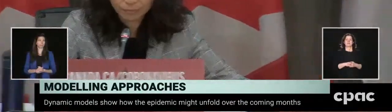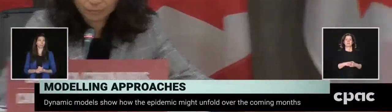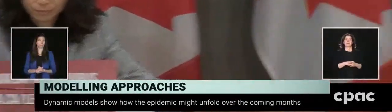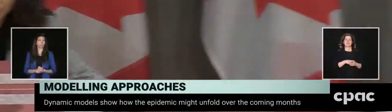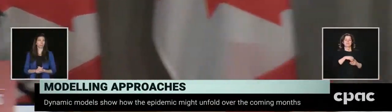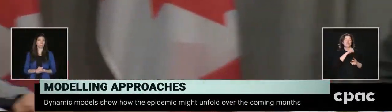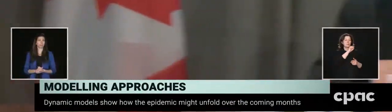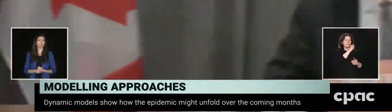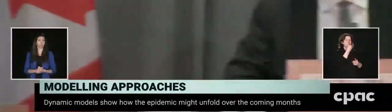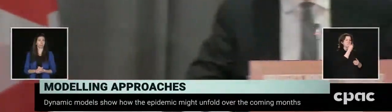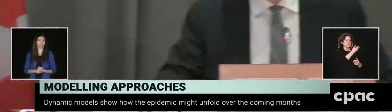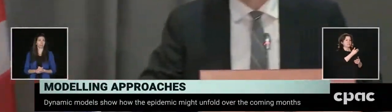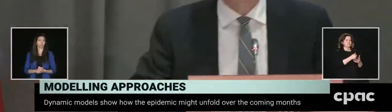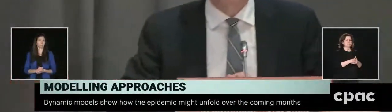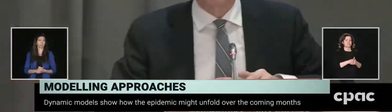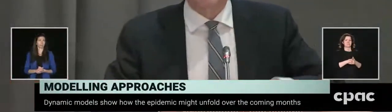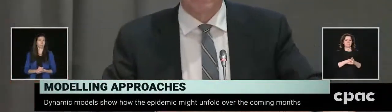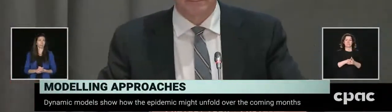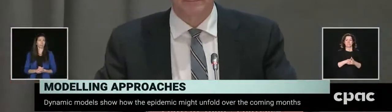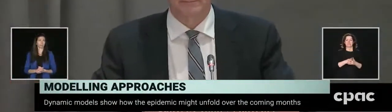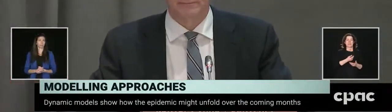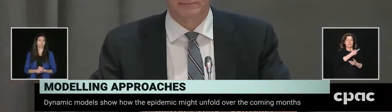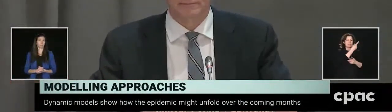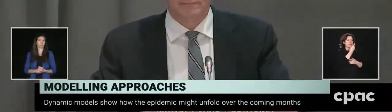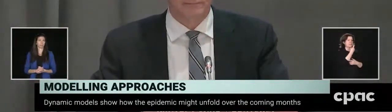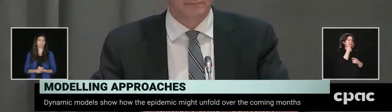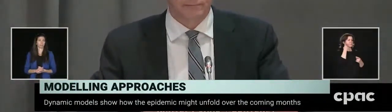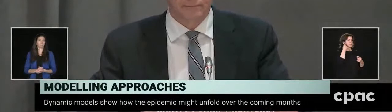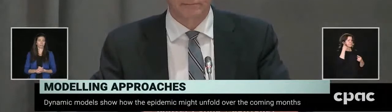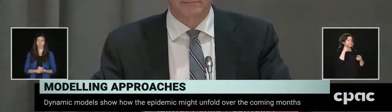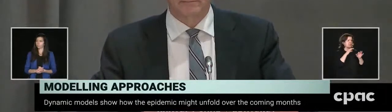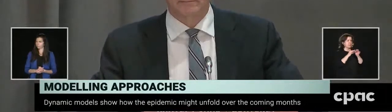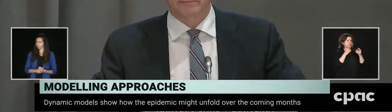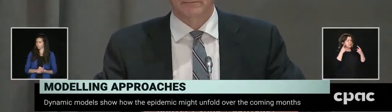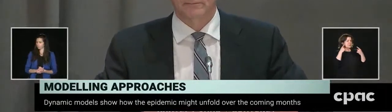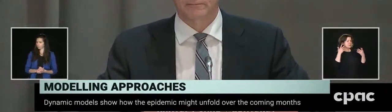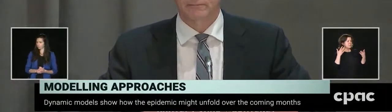Thank you. Approximately 2%. Thank you. Next question. Merci.